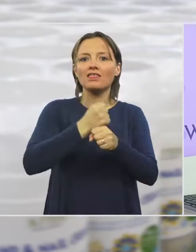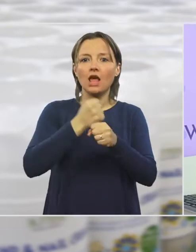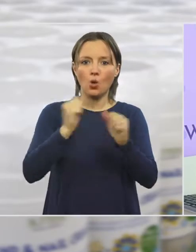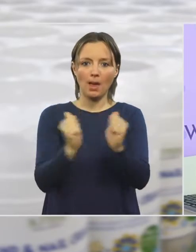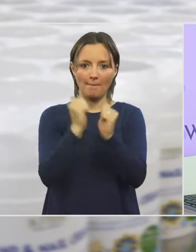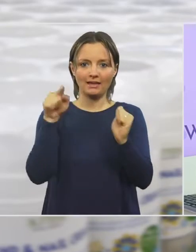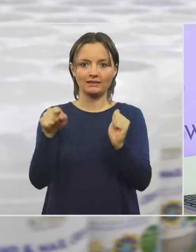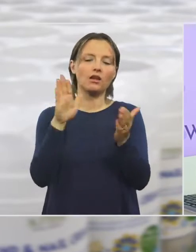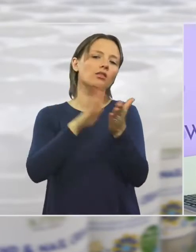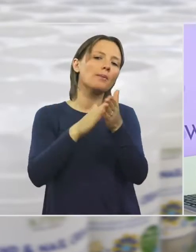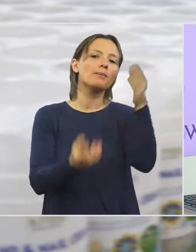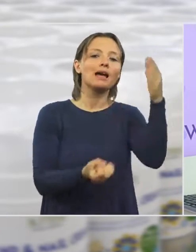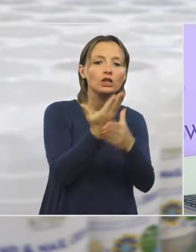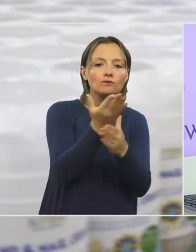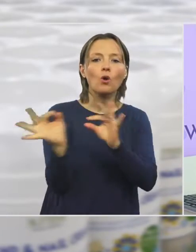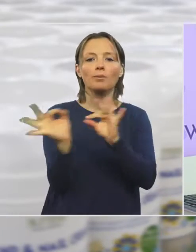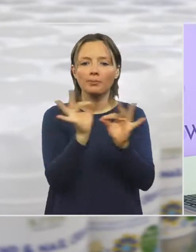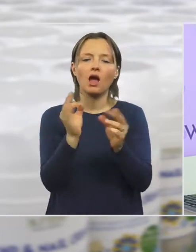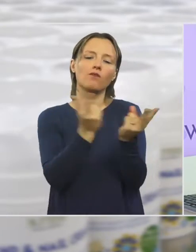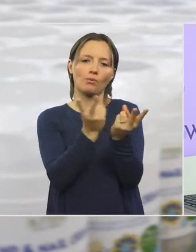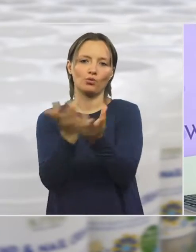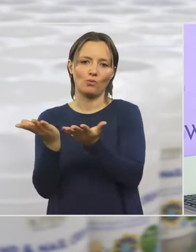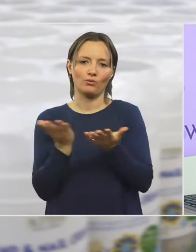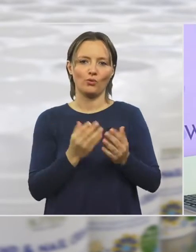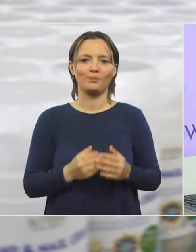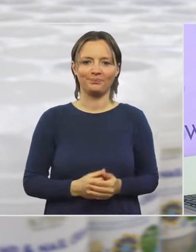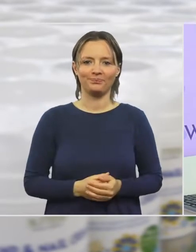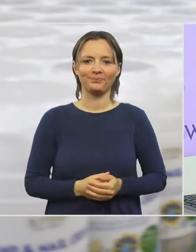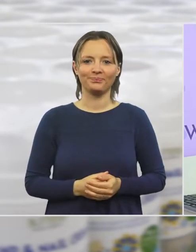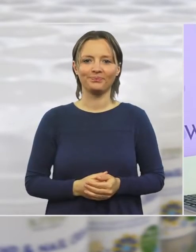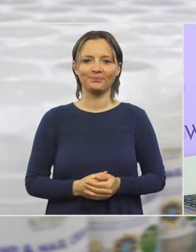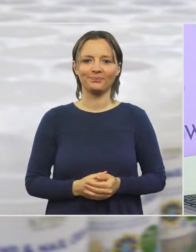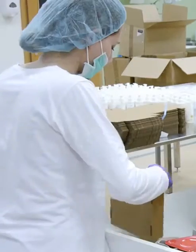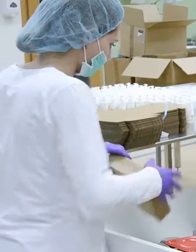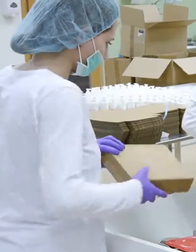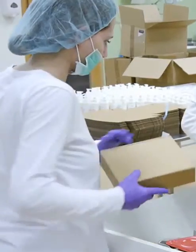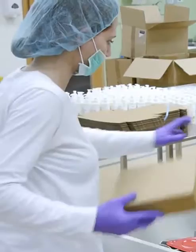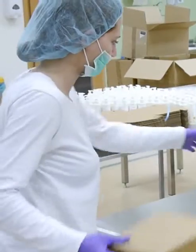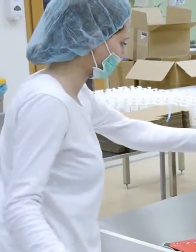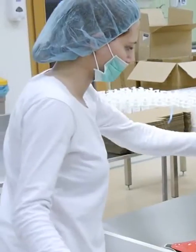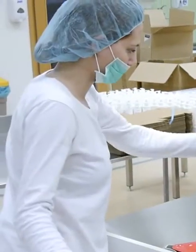delovnih mestih, kot recimo razvoj, priprava in podobno.